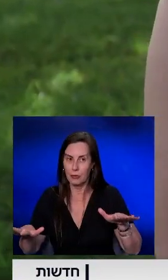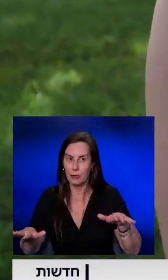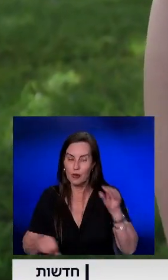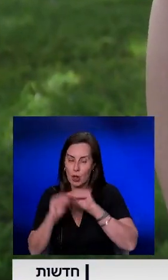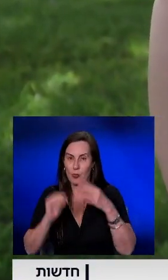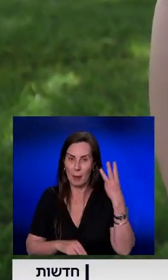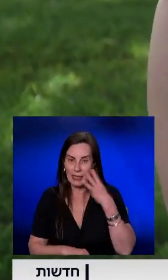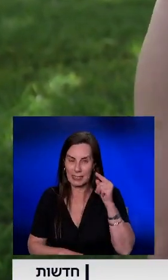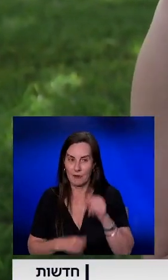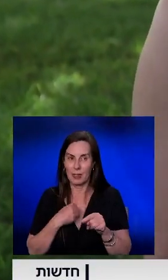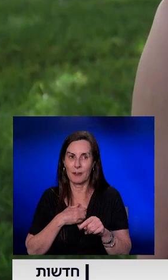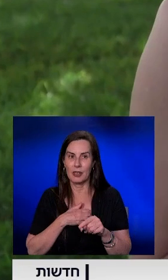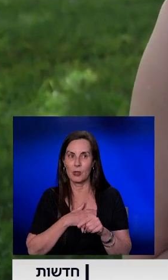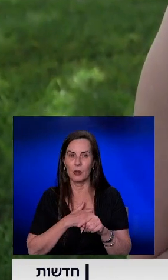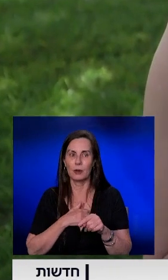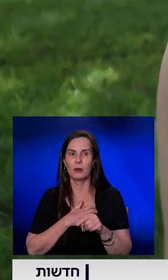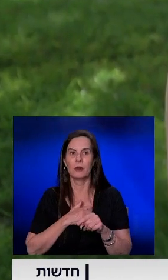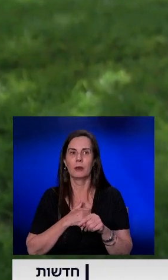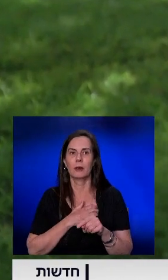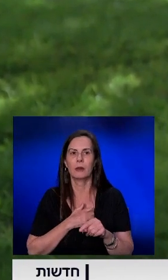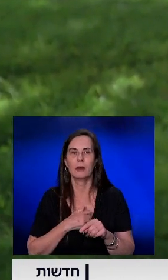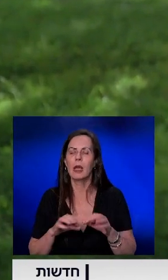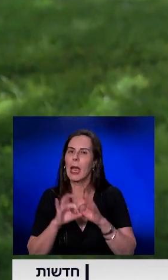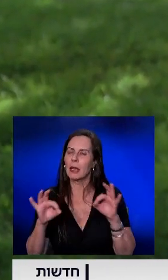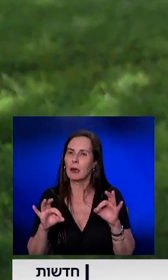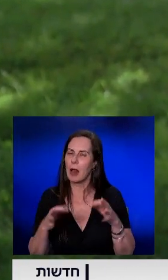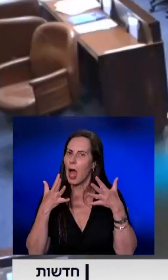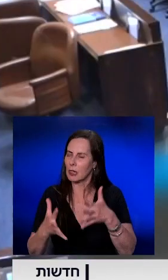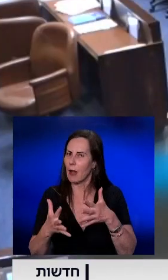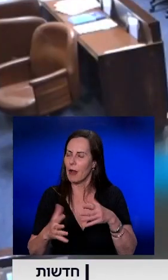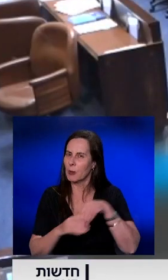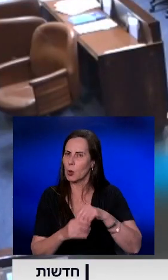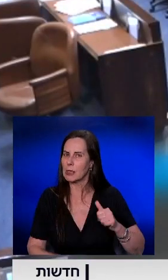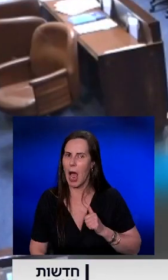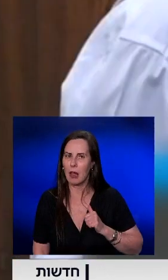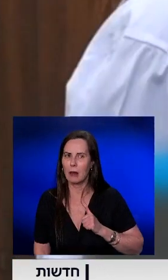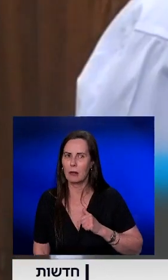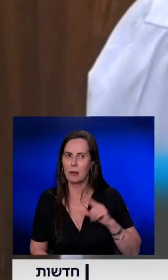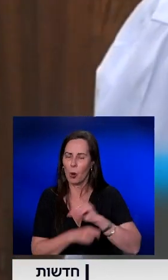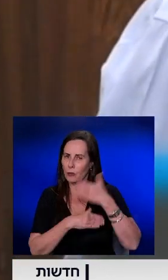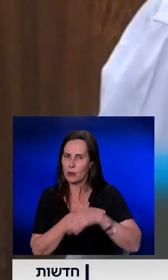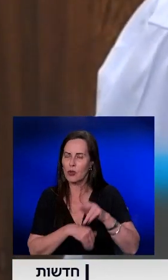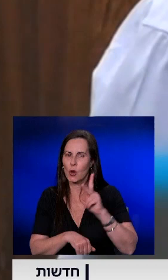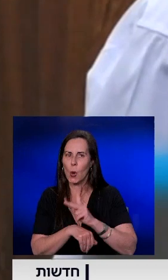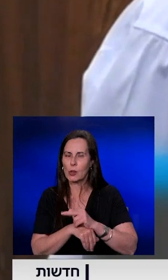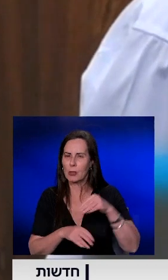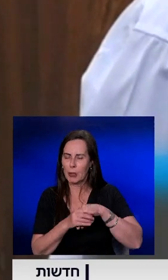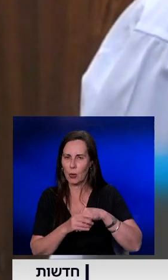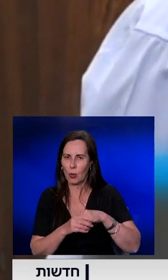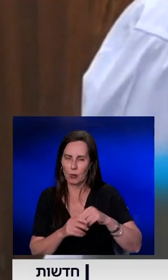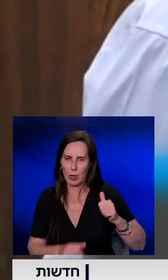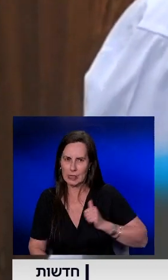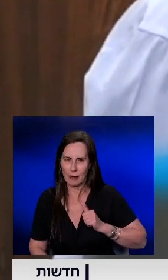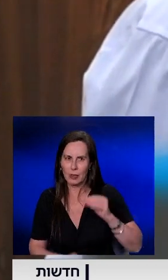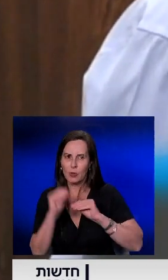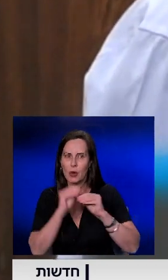השימוש בשפה הזאת, התחילה התקפה לתוך צה"ל. לאחרונה פורסם שקורסים בחיל המודיעין החלו